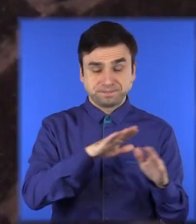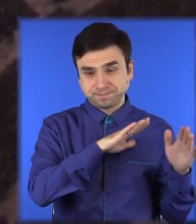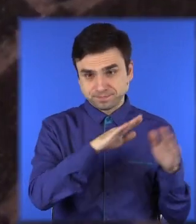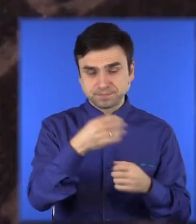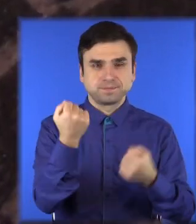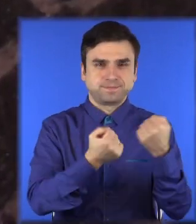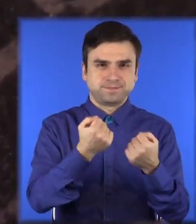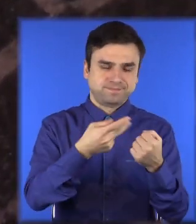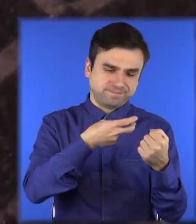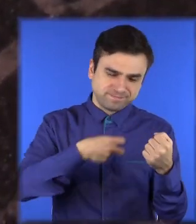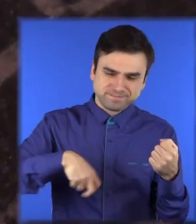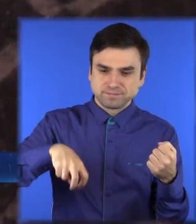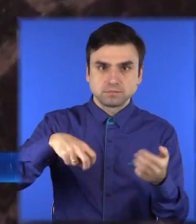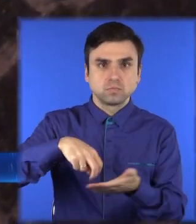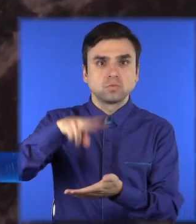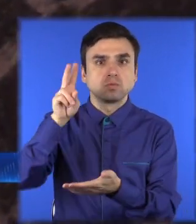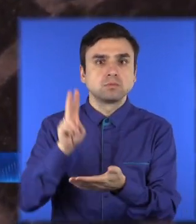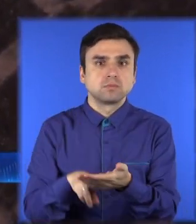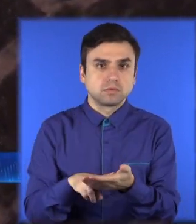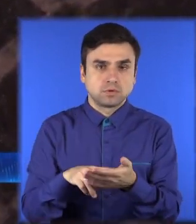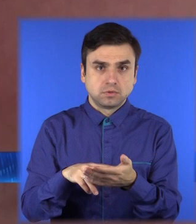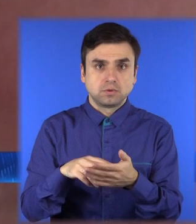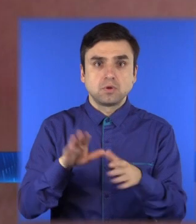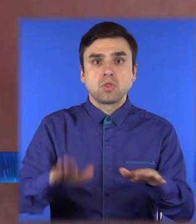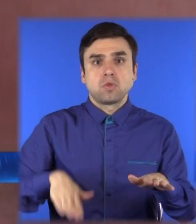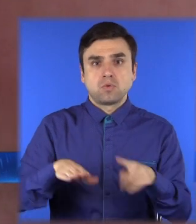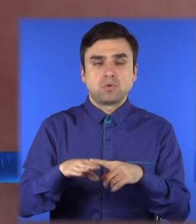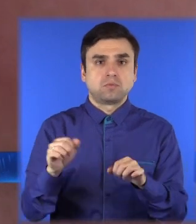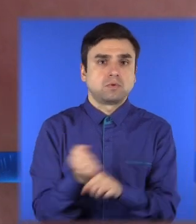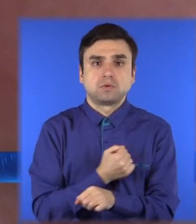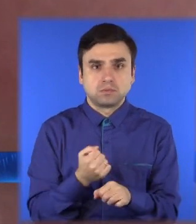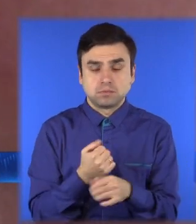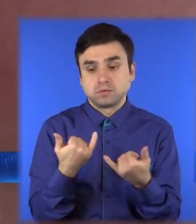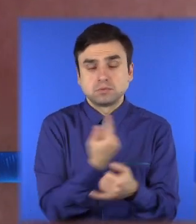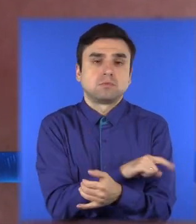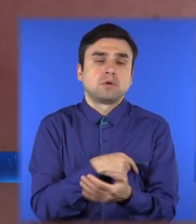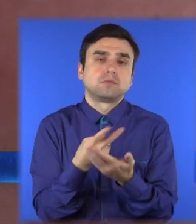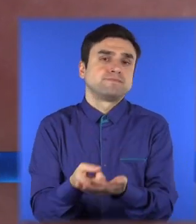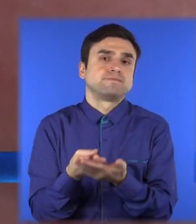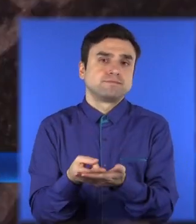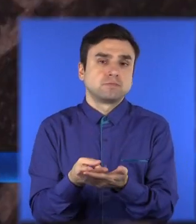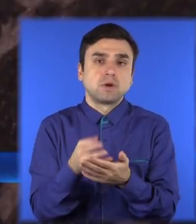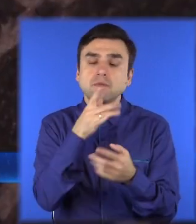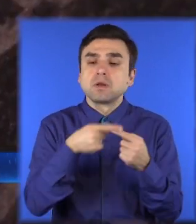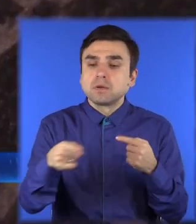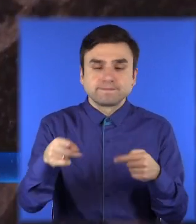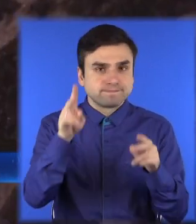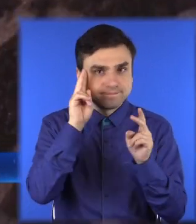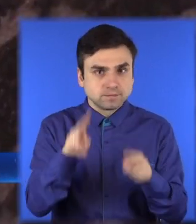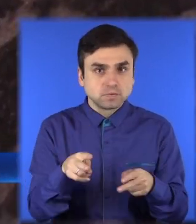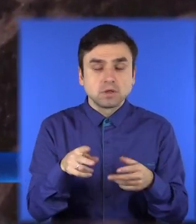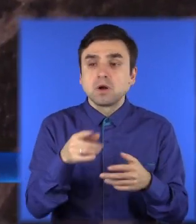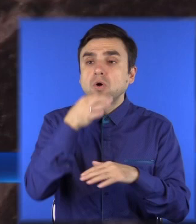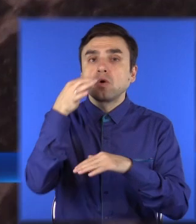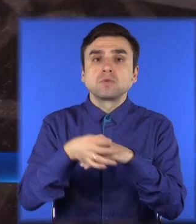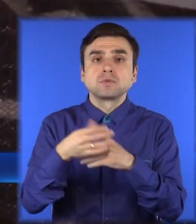з машини, поскользнувся, ну і впав, і поламав ногу. Ну, теперь не знаю, сколько я буду лежать в больнице и кто понесет за